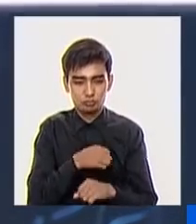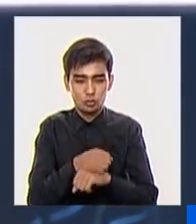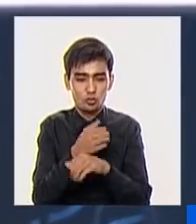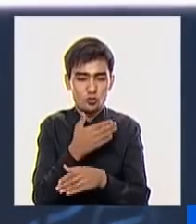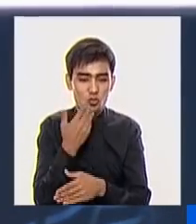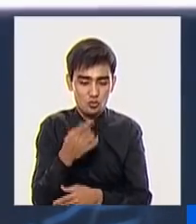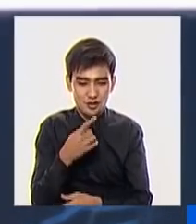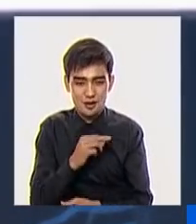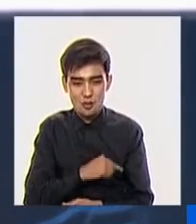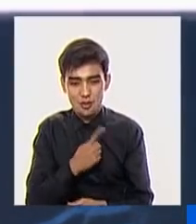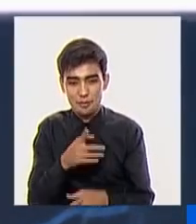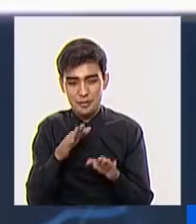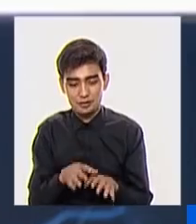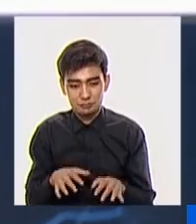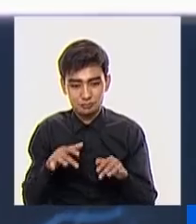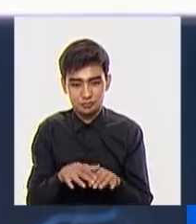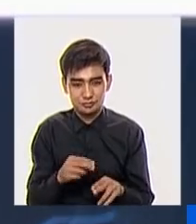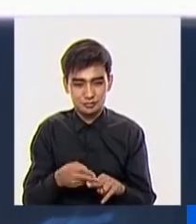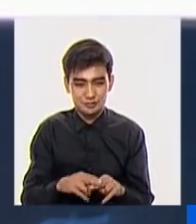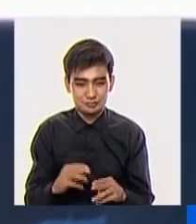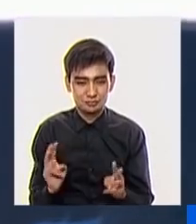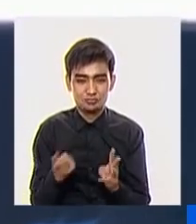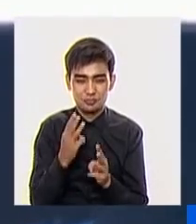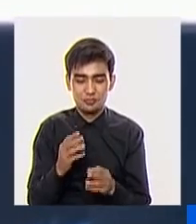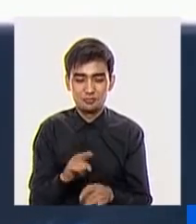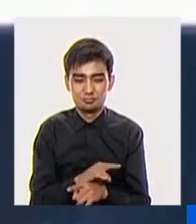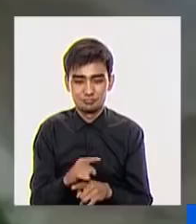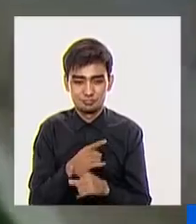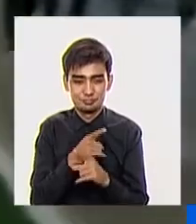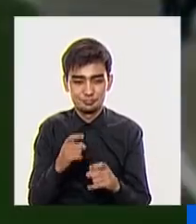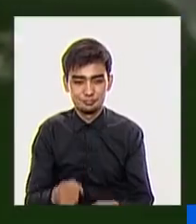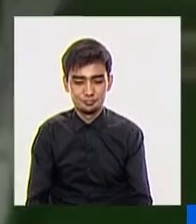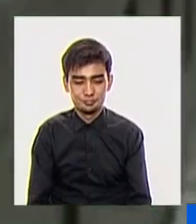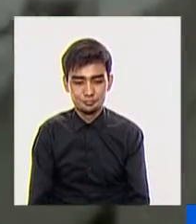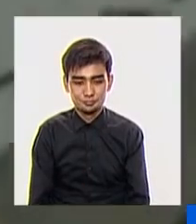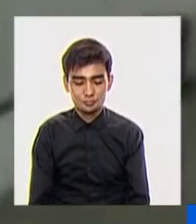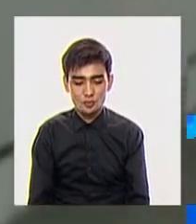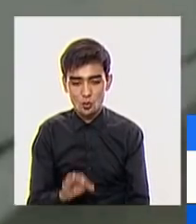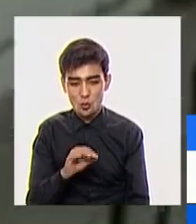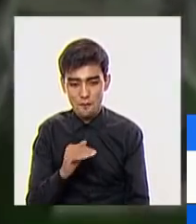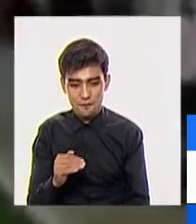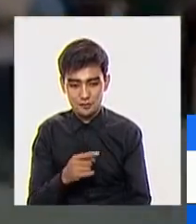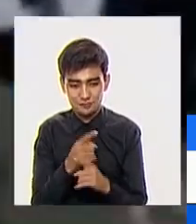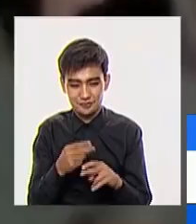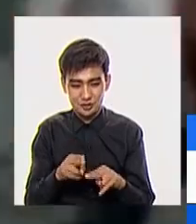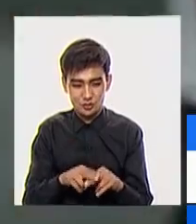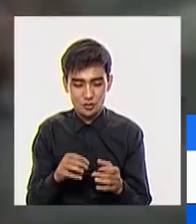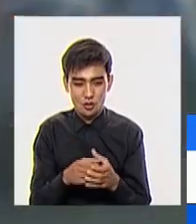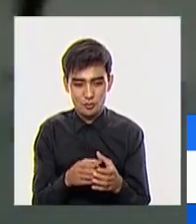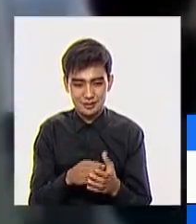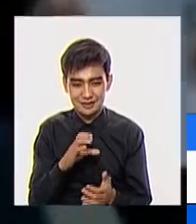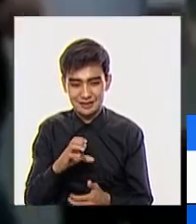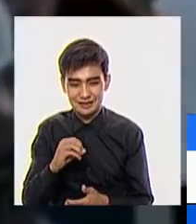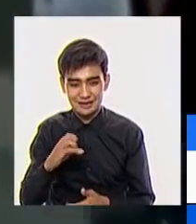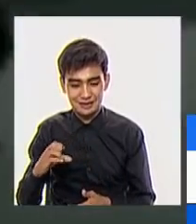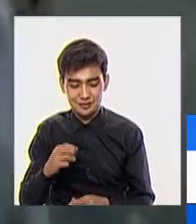Рабочие собрались в одном месте из-за ложной пожарной тревоги. По официальной версии, предоставленной компанией ИСС,